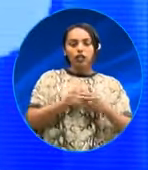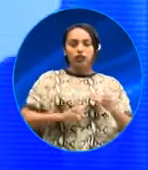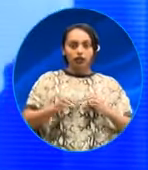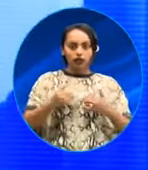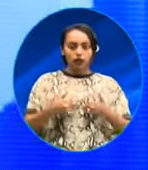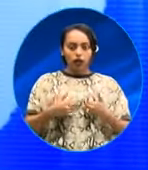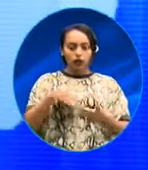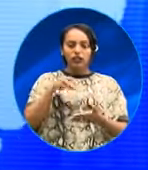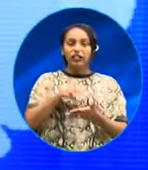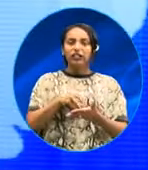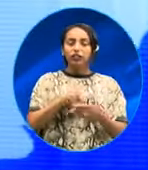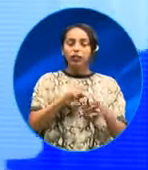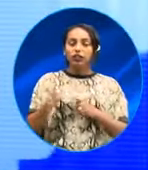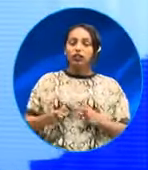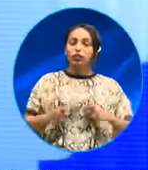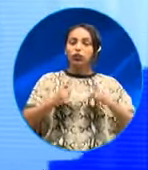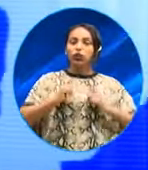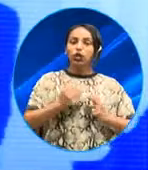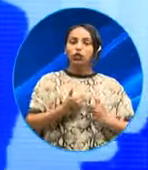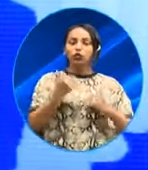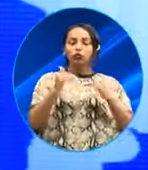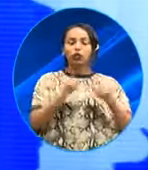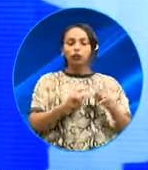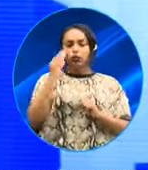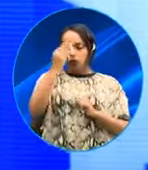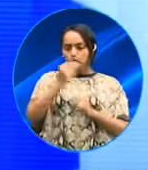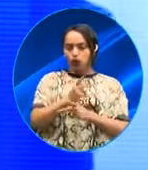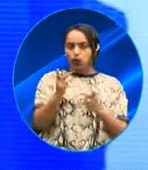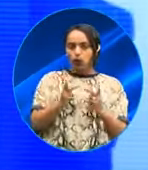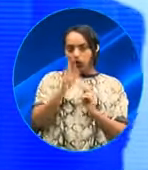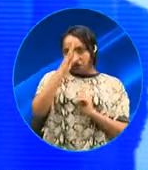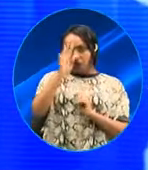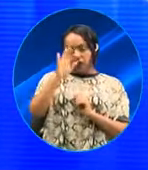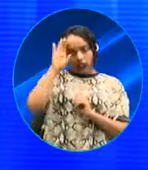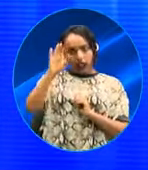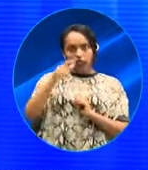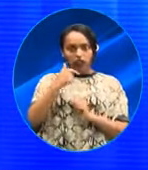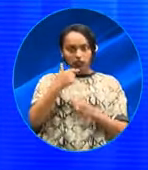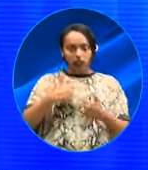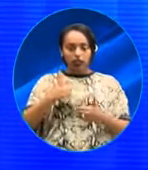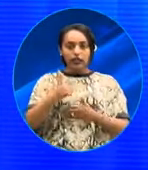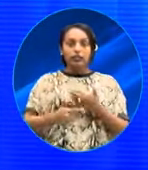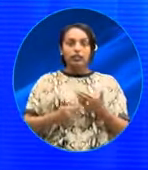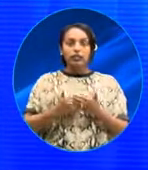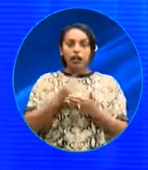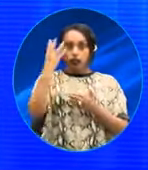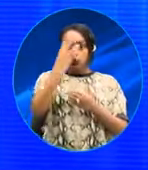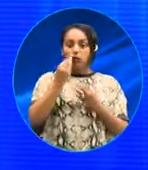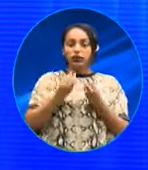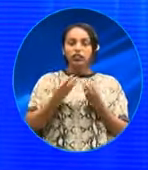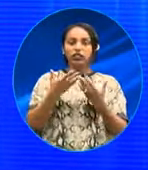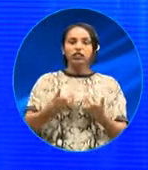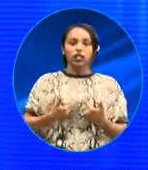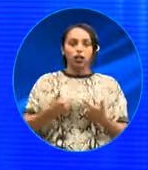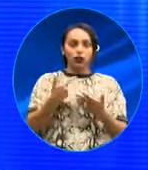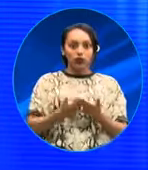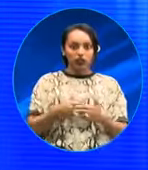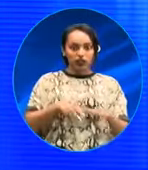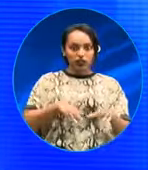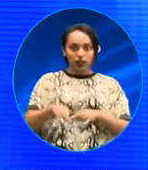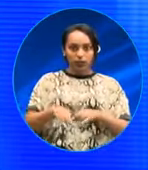ያደርጋሉ። ከተማ እንደ መኖራችን መጠን ደግሞ ውብ አካባቢ መፍጠር የግድ ይላል። ስለዚህ ውበት ይሰጣሉ።